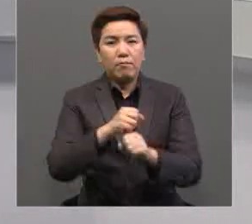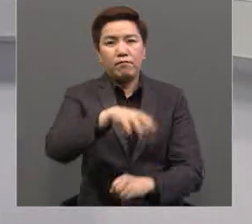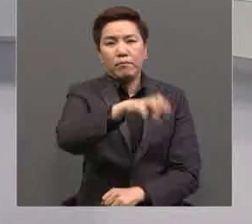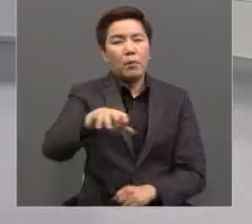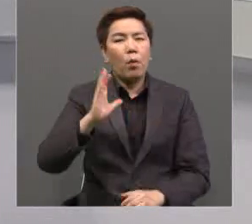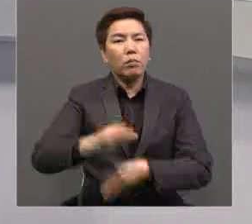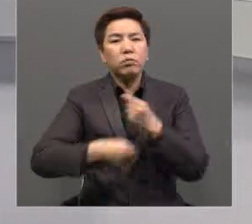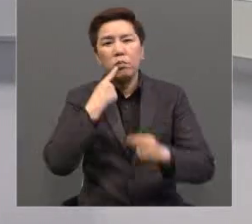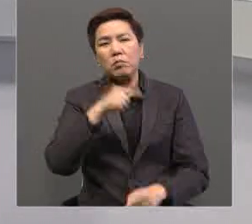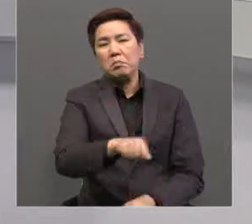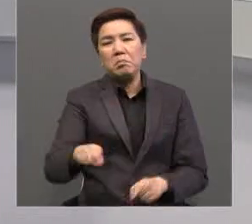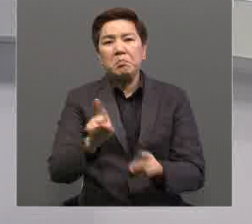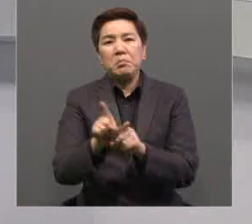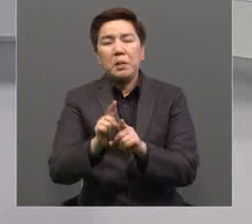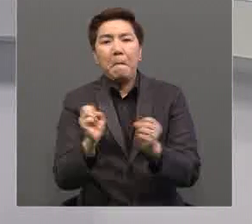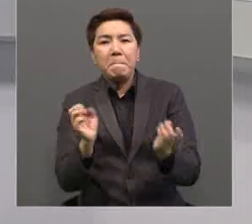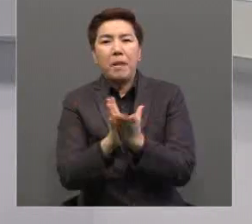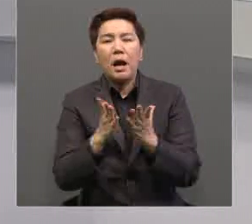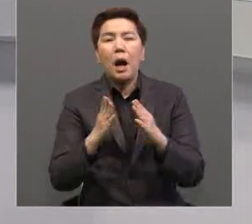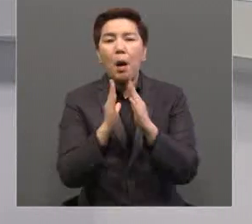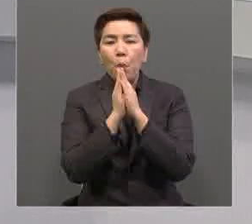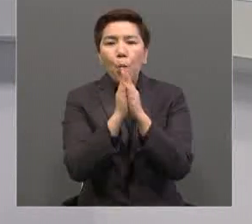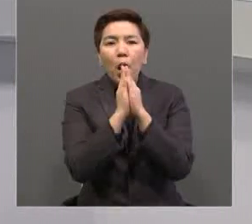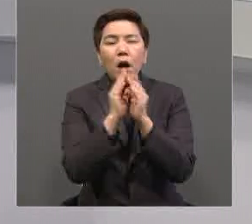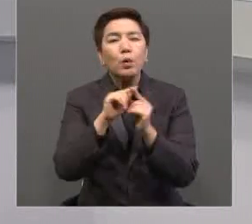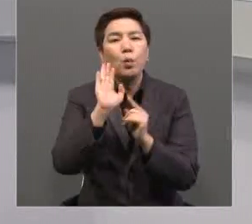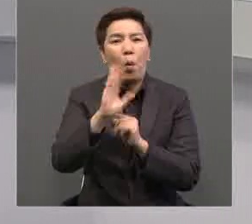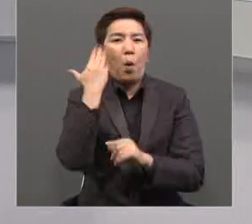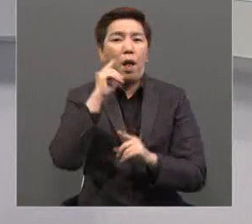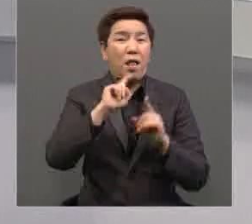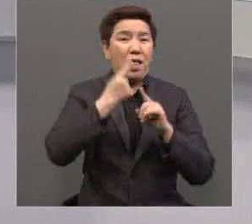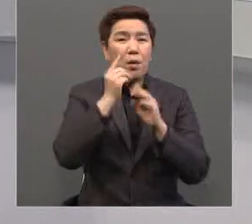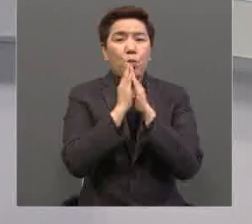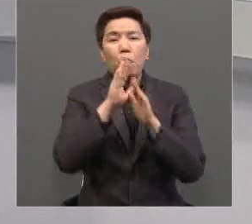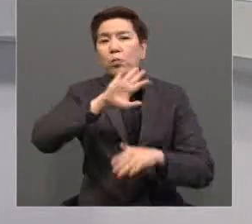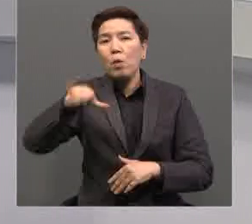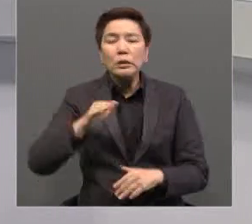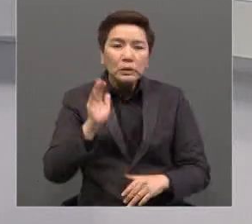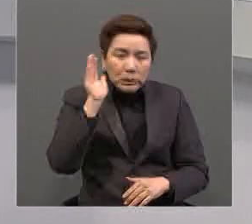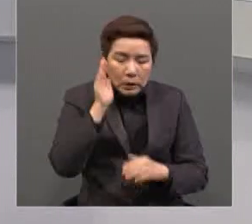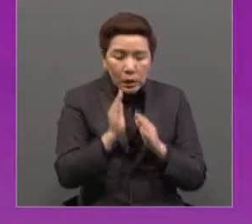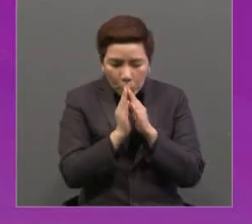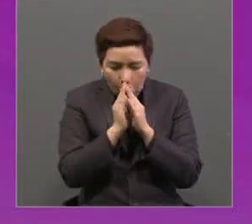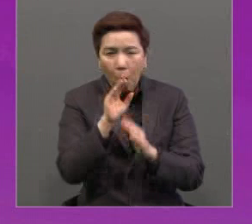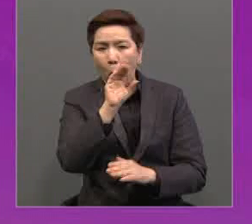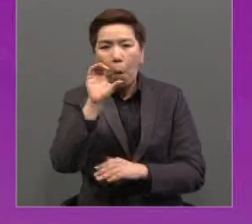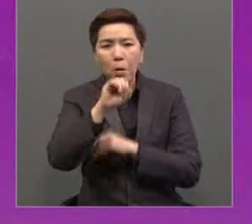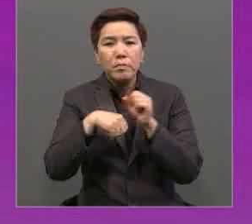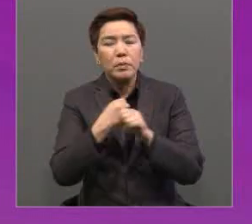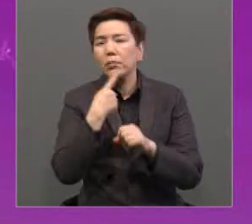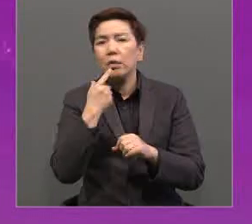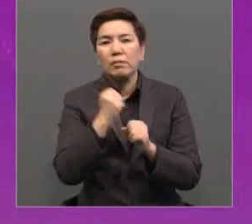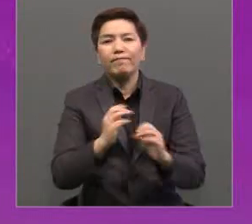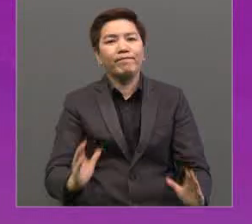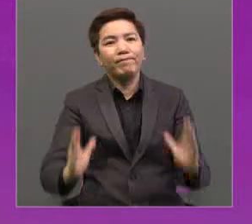เพราะชาวบ้านเขามองว่าเป็นการสร้างที่ไปบดบังศาลเจ้าเมืองมัญจาคีรีคนแรกที่ชาวบ้านต่างก็นับถือมานานกว่า 100ปีก็เลย